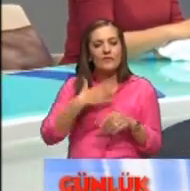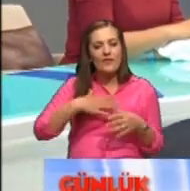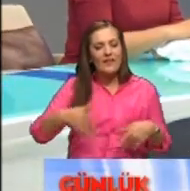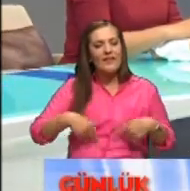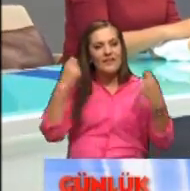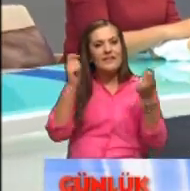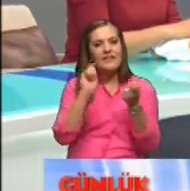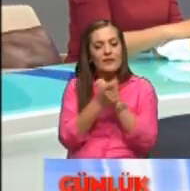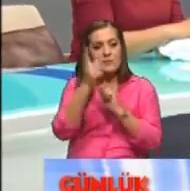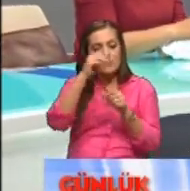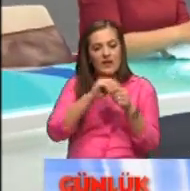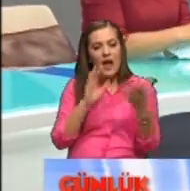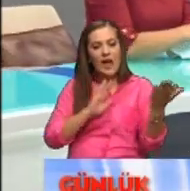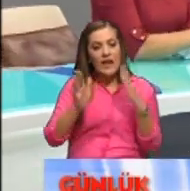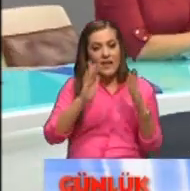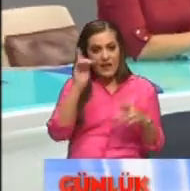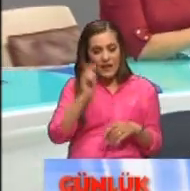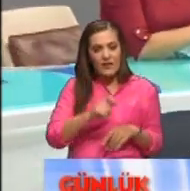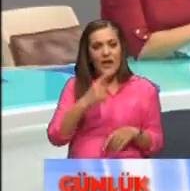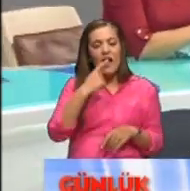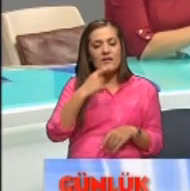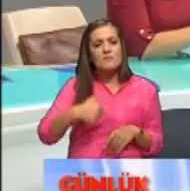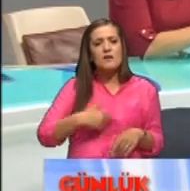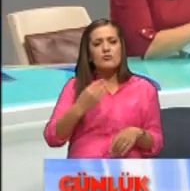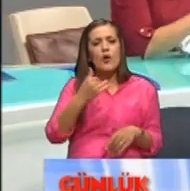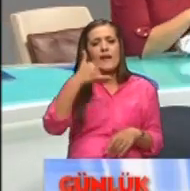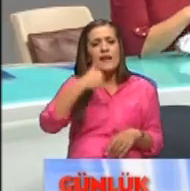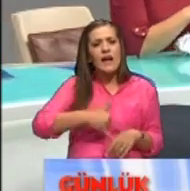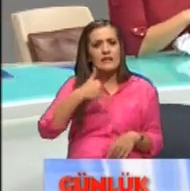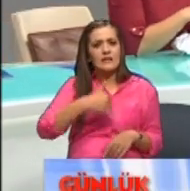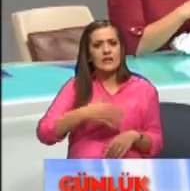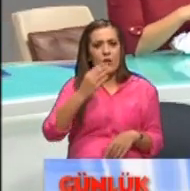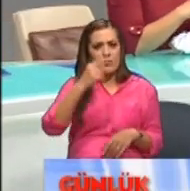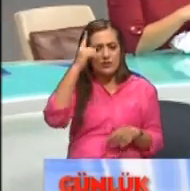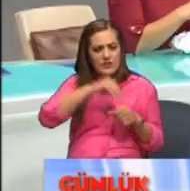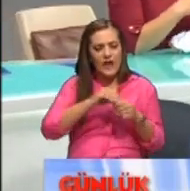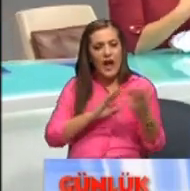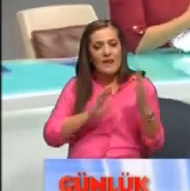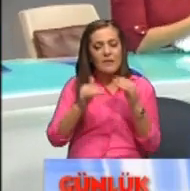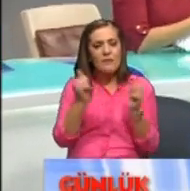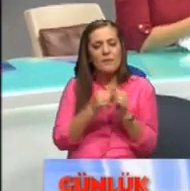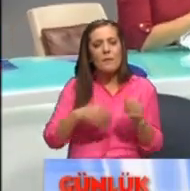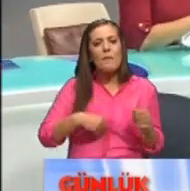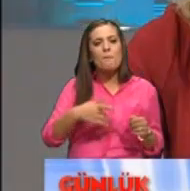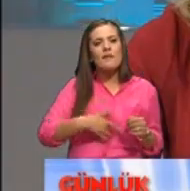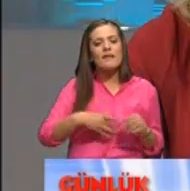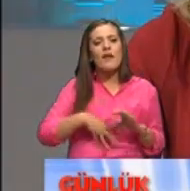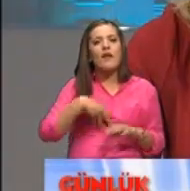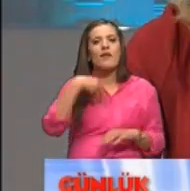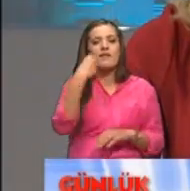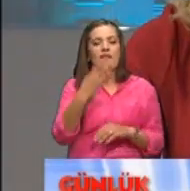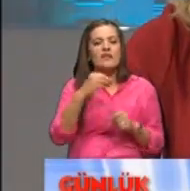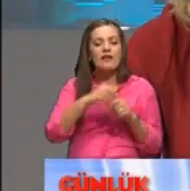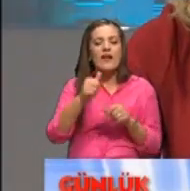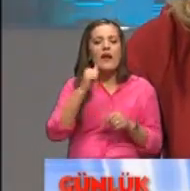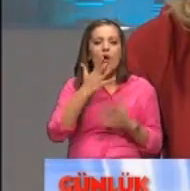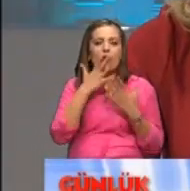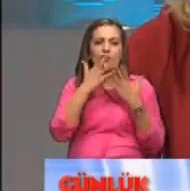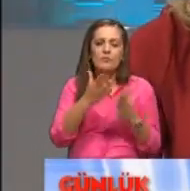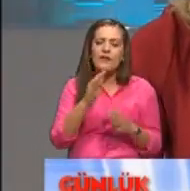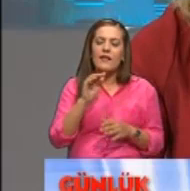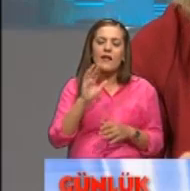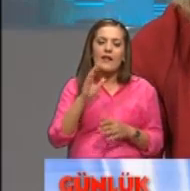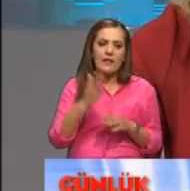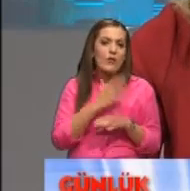üzerini değiştirmek için hareket ettirdiğinizde ağzı ve midesi çok yakındır. Hareketle beraber mide içeriğinin geri kaçmasına ya da kusmasına